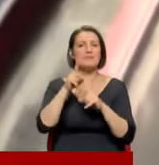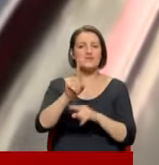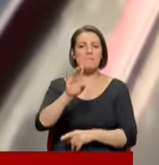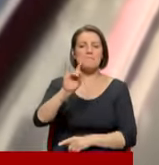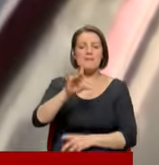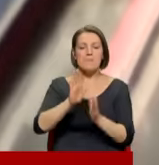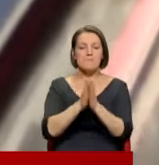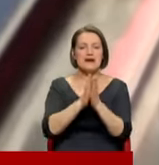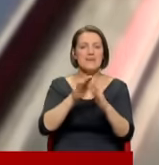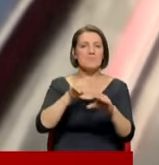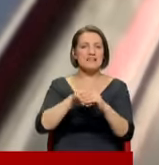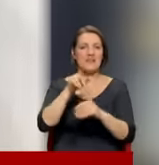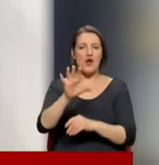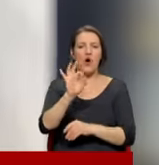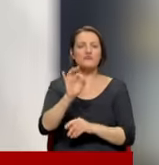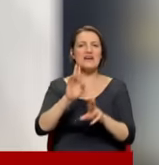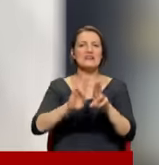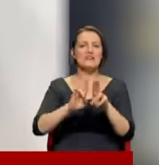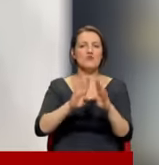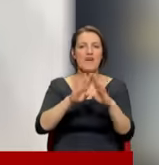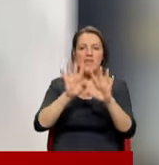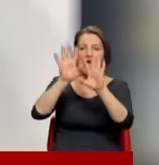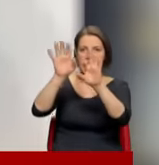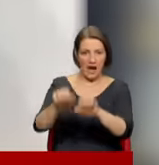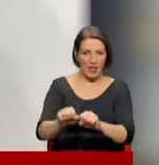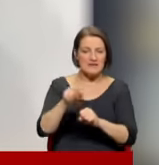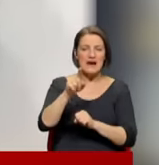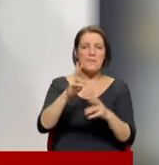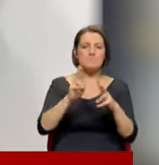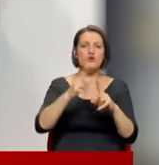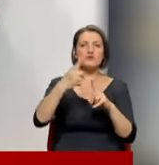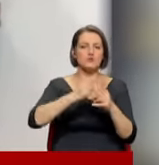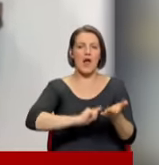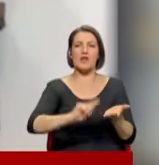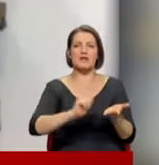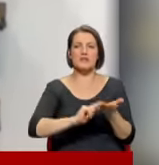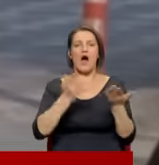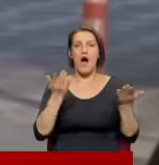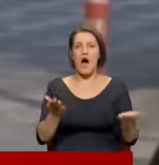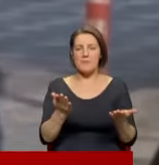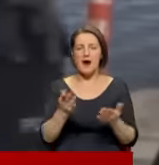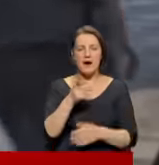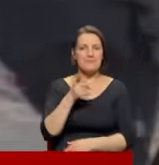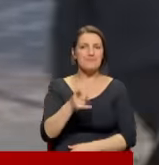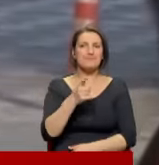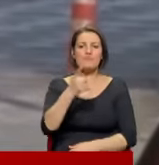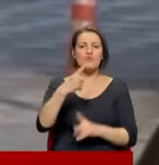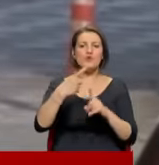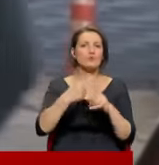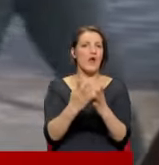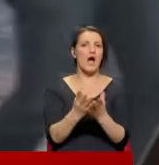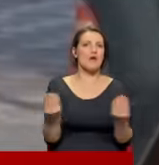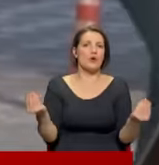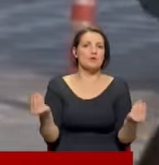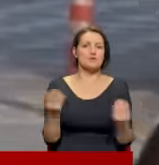MHP Mersin milletvekili Olcay Kılavuz'un evinde yakalandığı polis tutanağına yansımıştı. Ancak iddiaya göre o tutanak